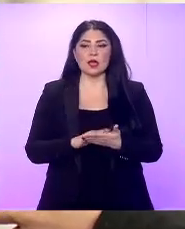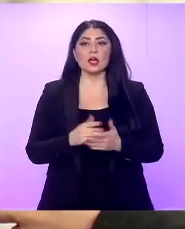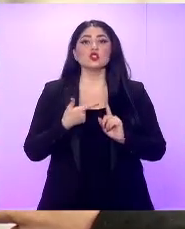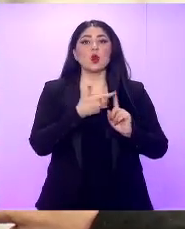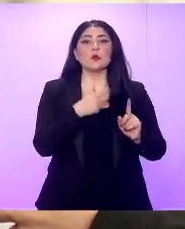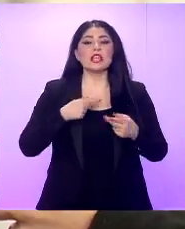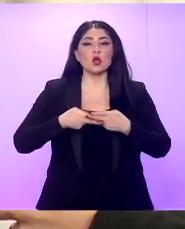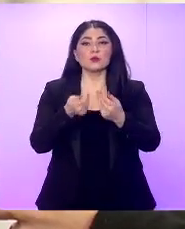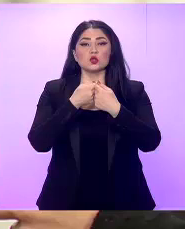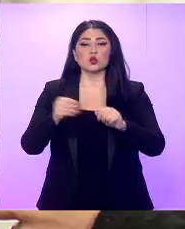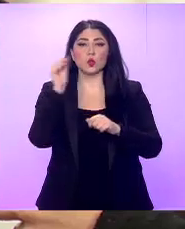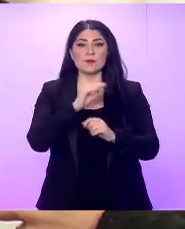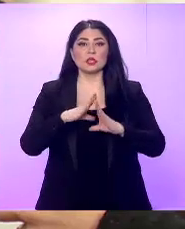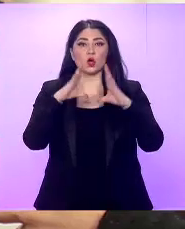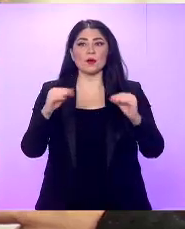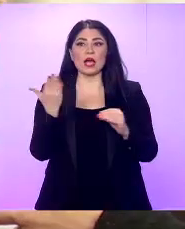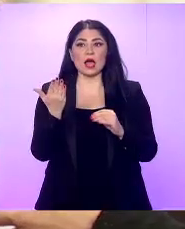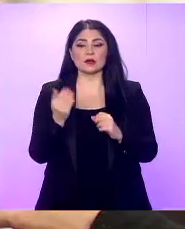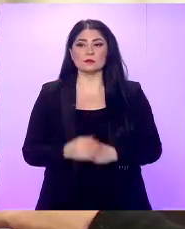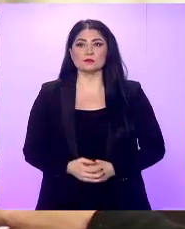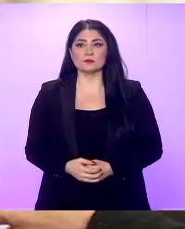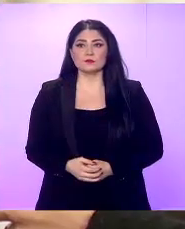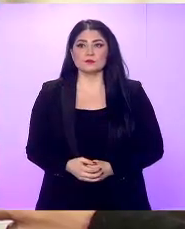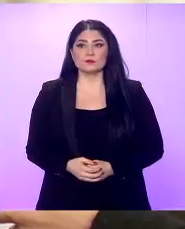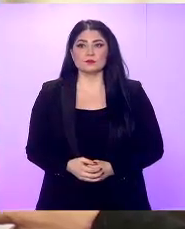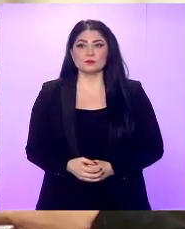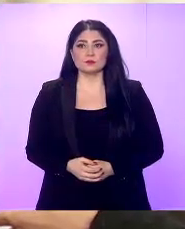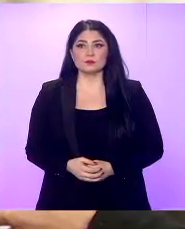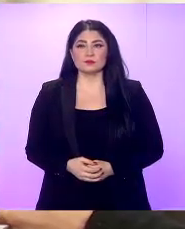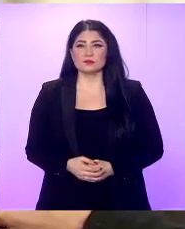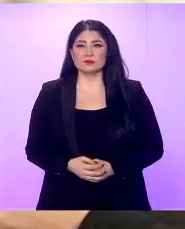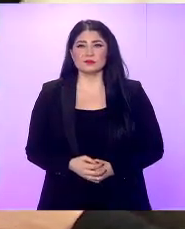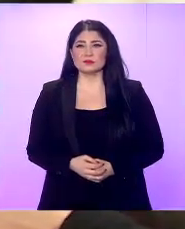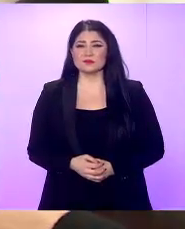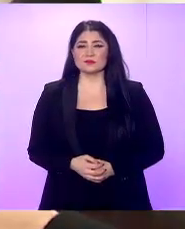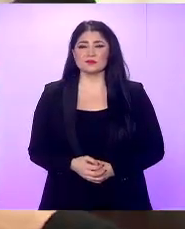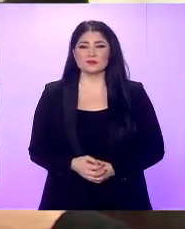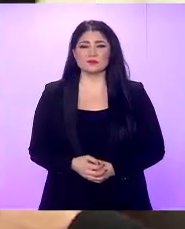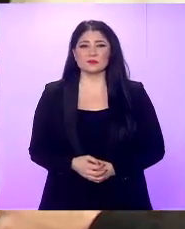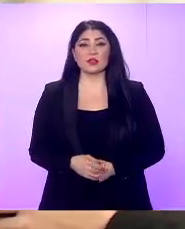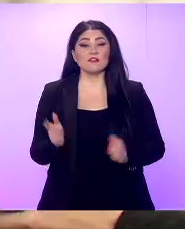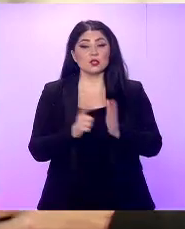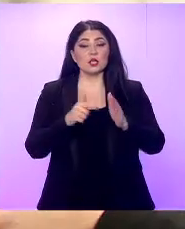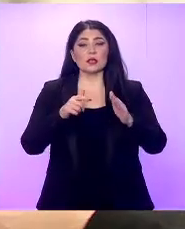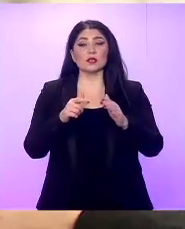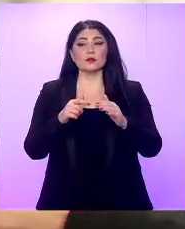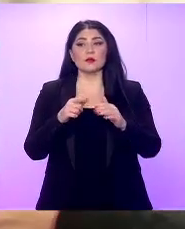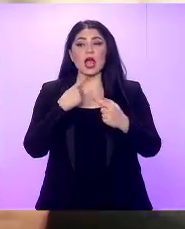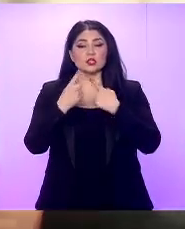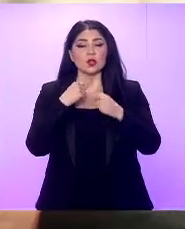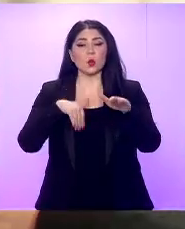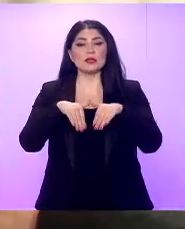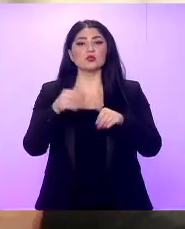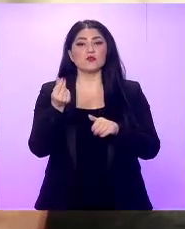este acela de a ajuta pe toți românii care astăzi lucrează în România, nu doar pe cei din sectorul bugetar. Veți solicita prezența ministrului? Le-ați discutat cu